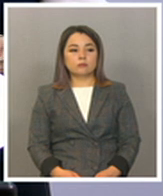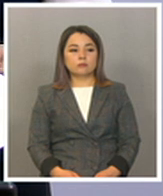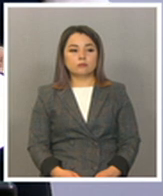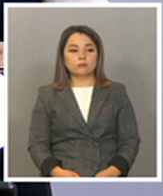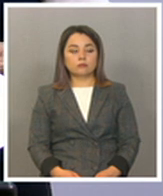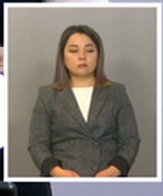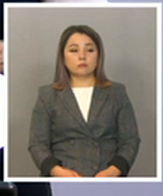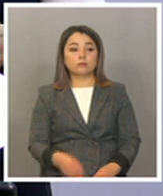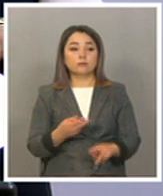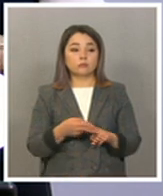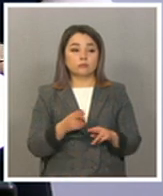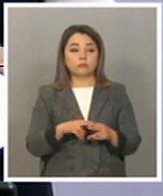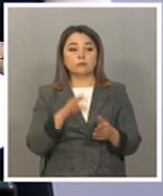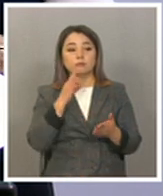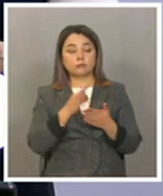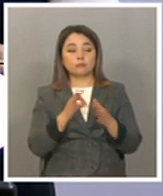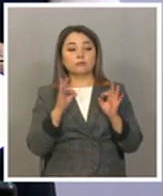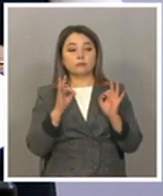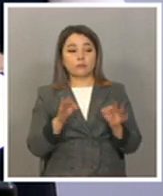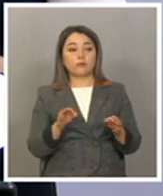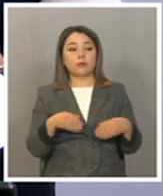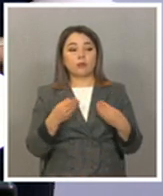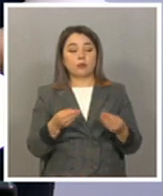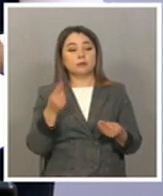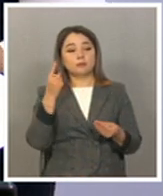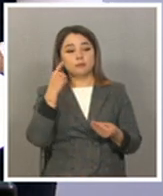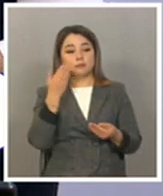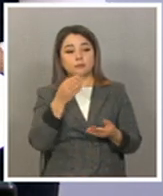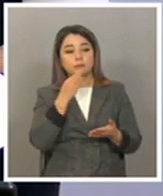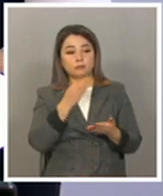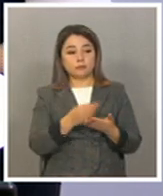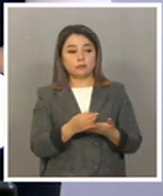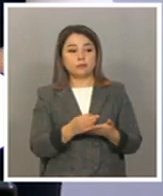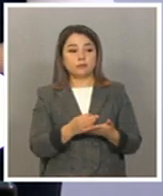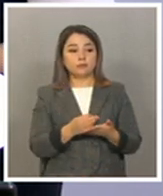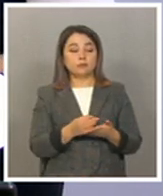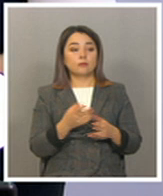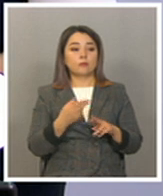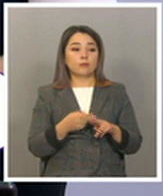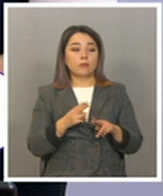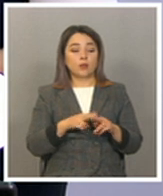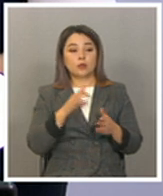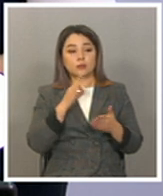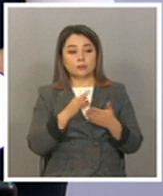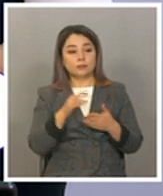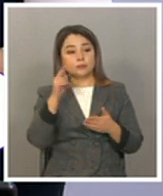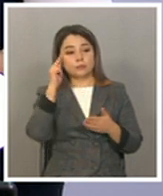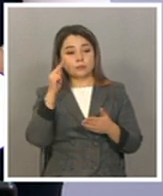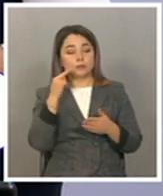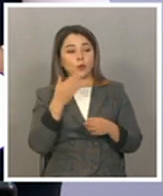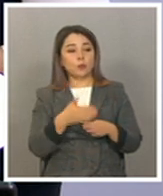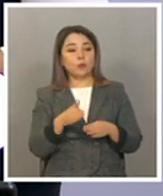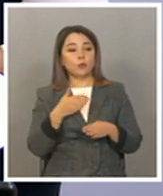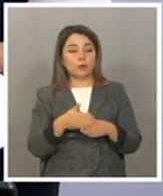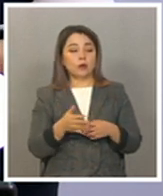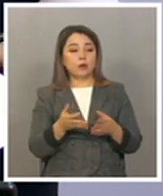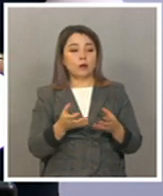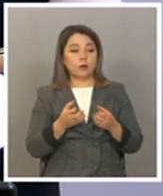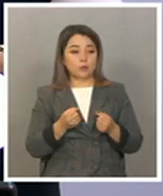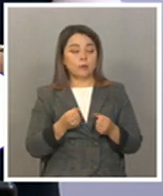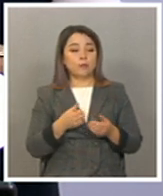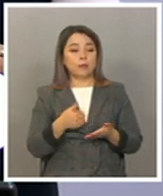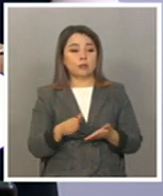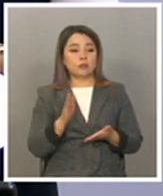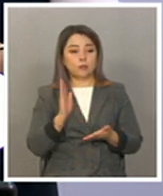Бұл жауапты да дұрыс бердіңіздер деп ойлаймын. Яғни жауабы Қытайды бөлшектеп алудан бас